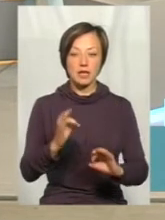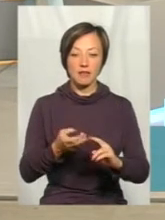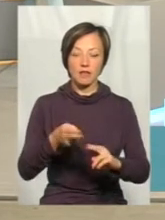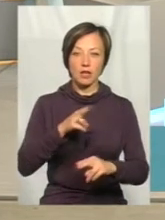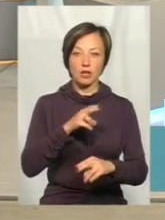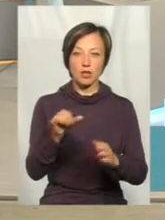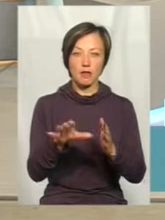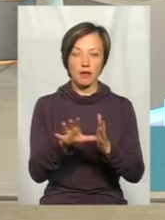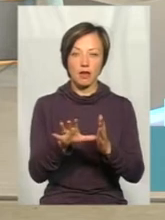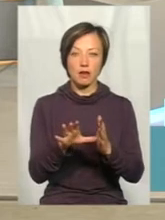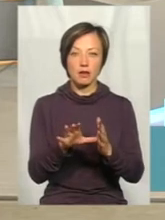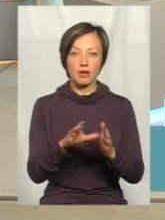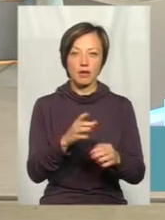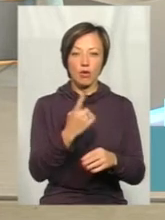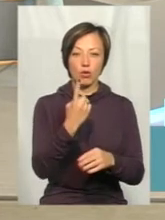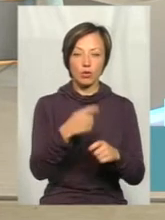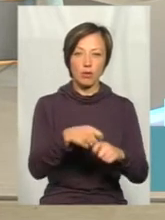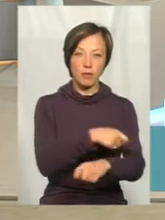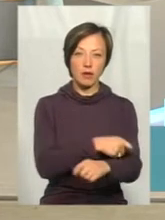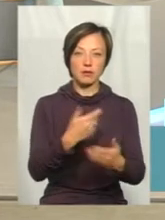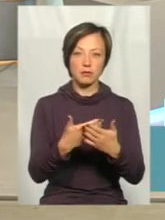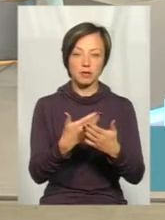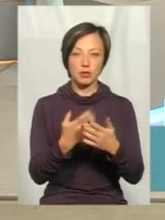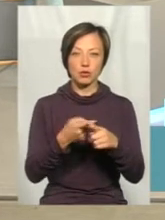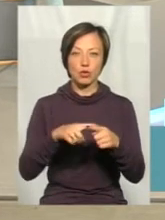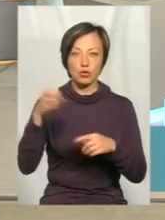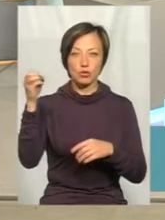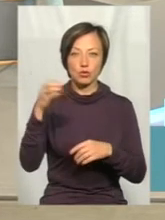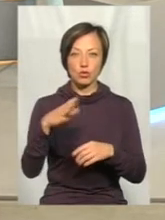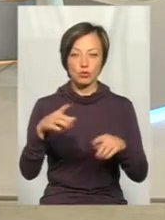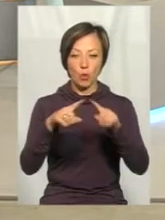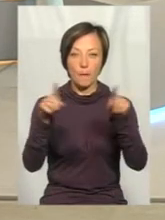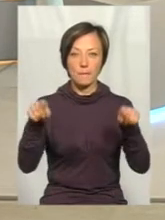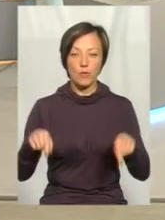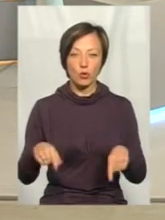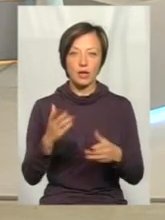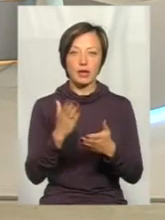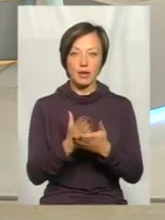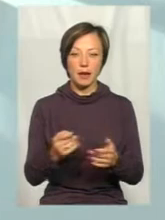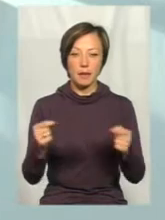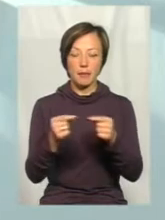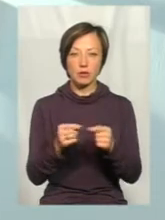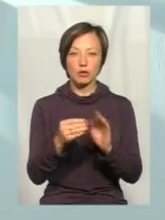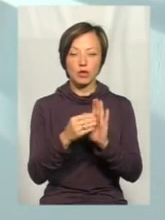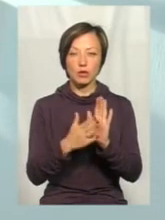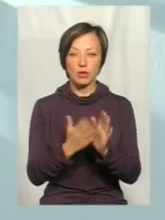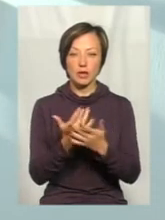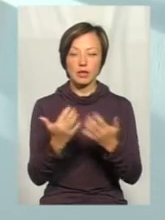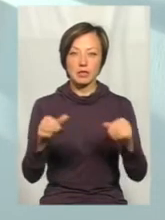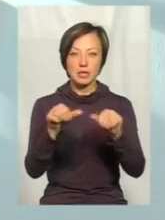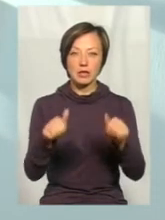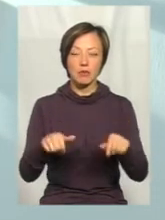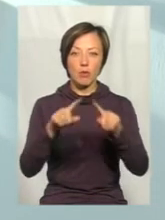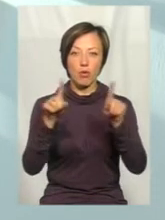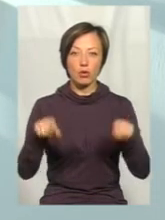від, ну, скажімо так, з одного квадратного метра цього сонячного модуля. Тобто вони є, там певні встановлення для різних типів модулів. На